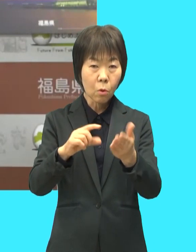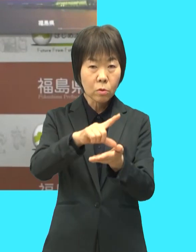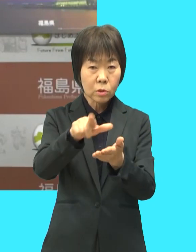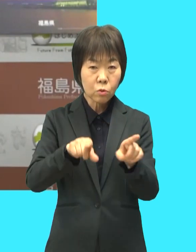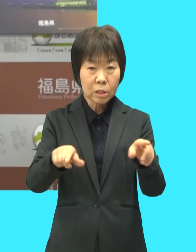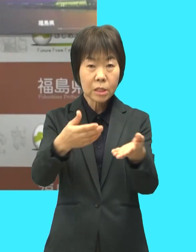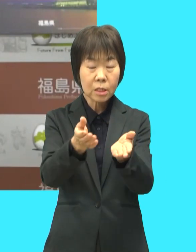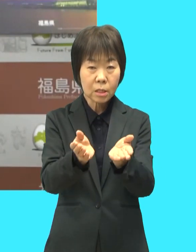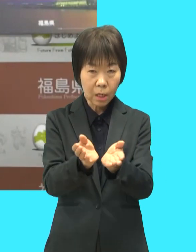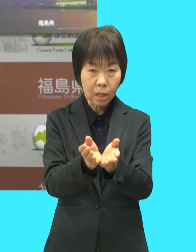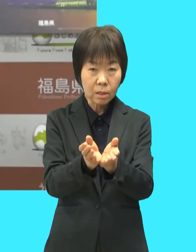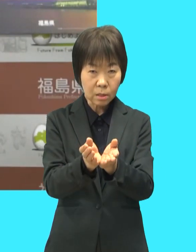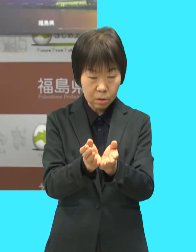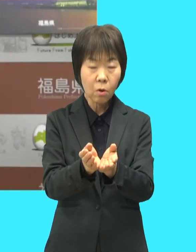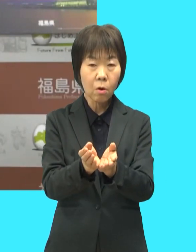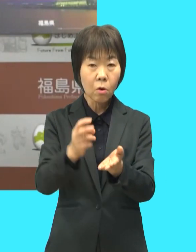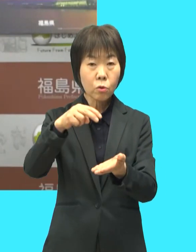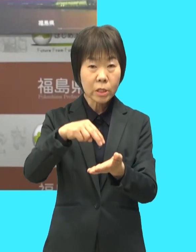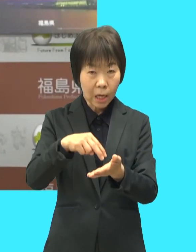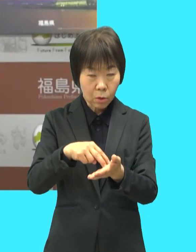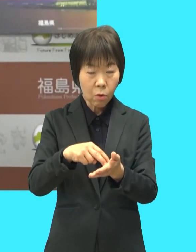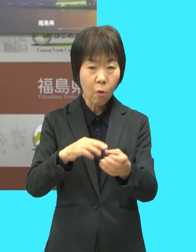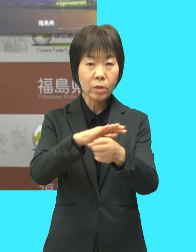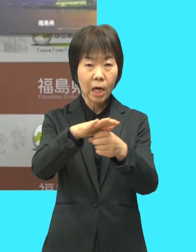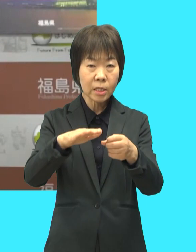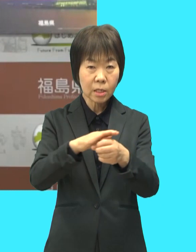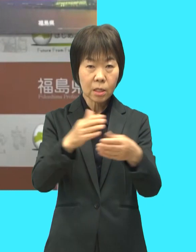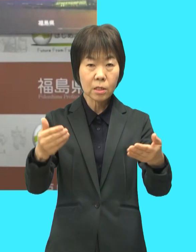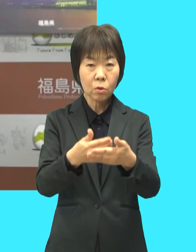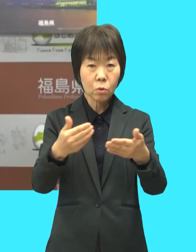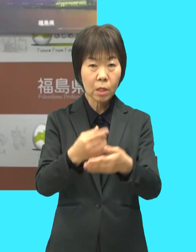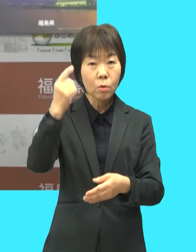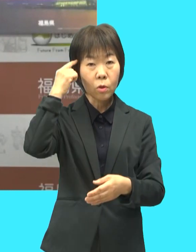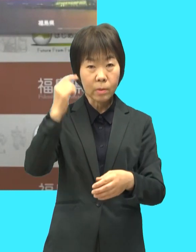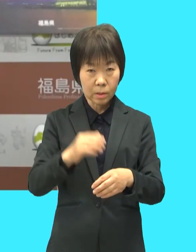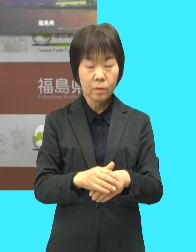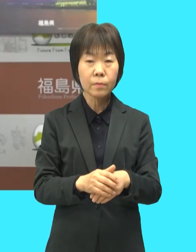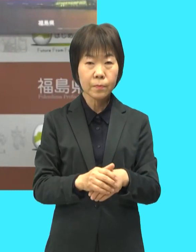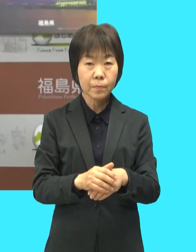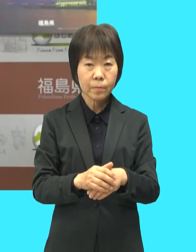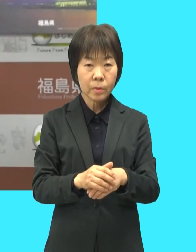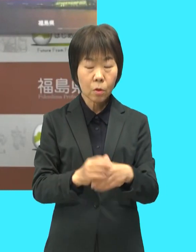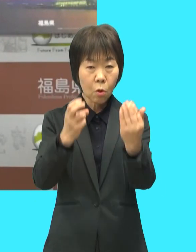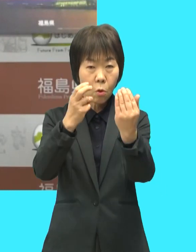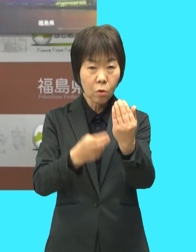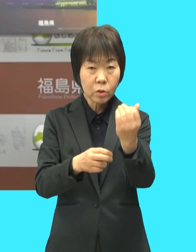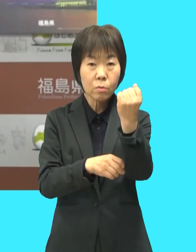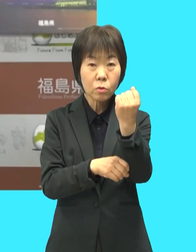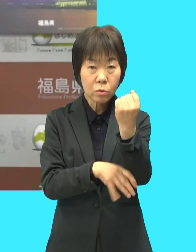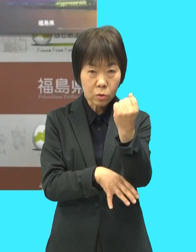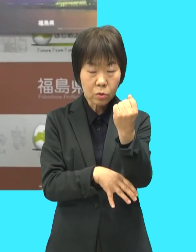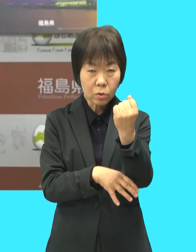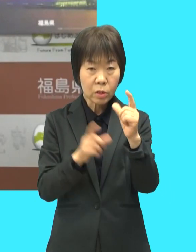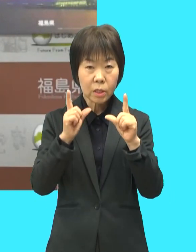体、特に広域自治体としての大切な仕事かと思います。法律に基づく宣